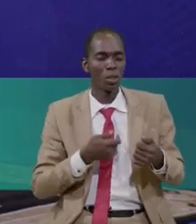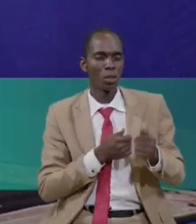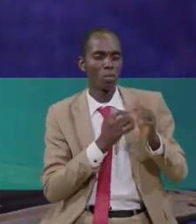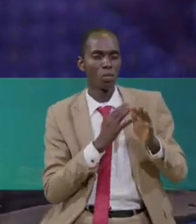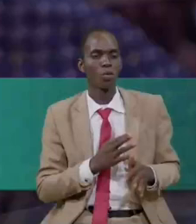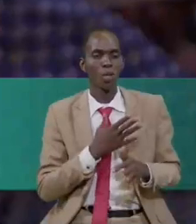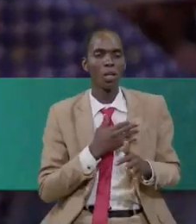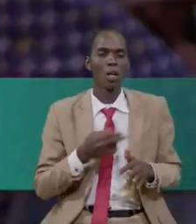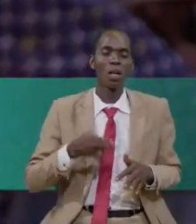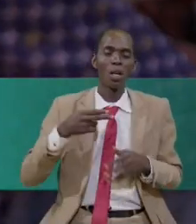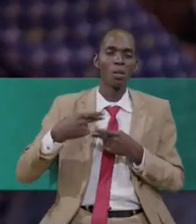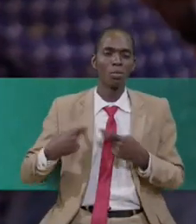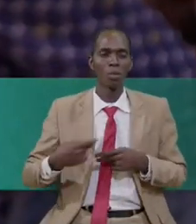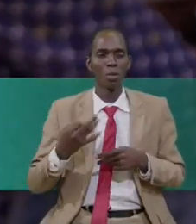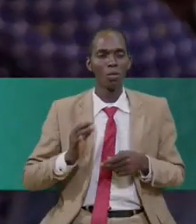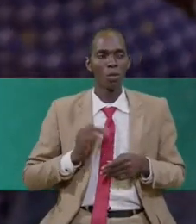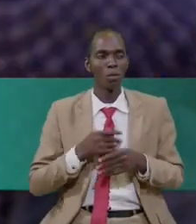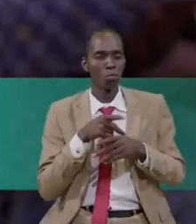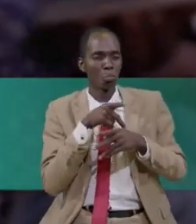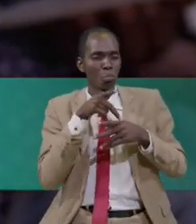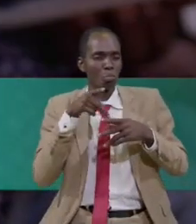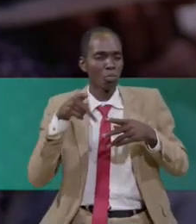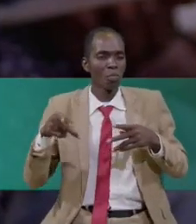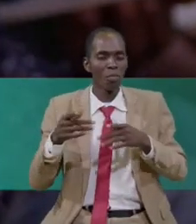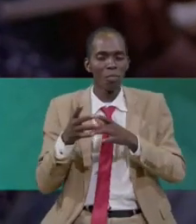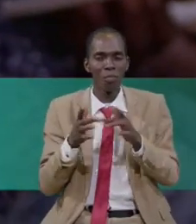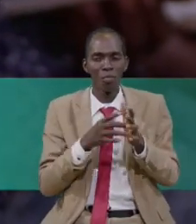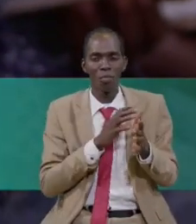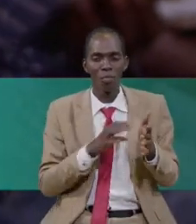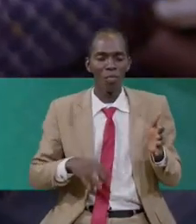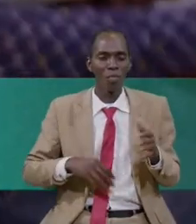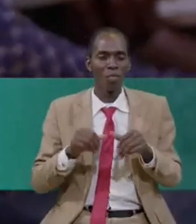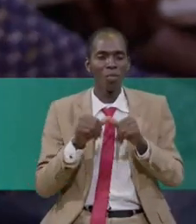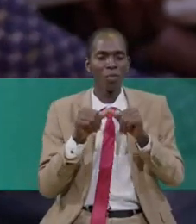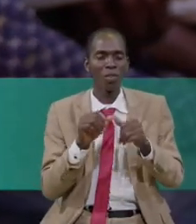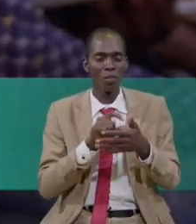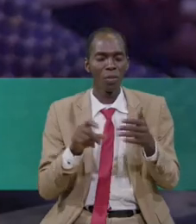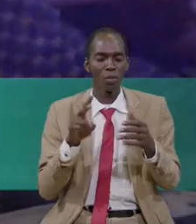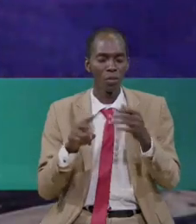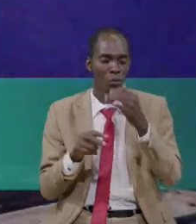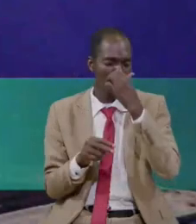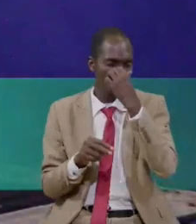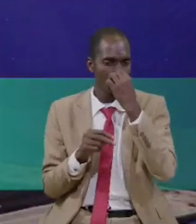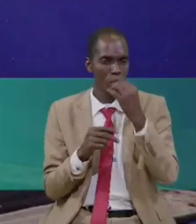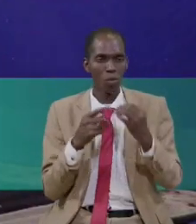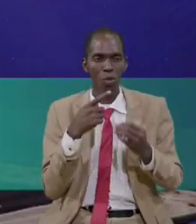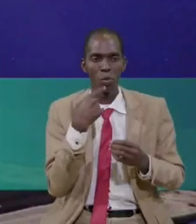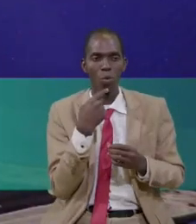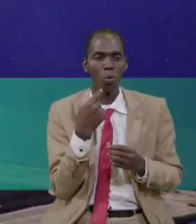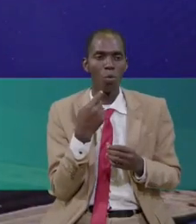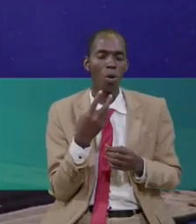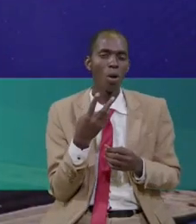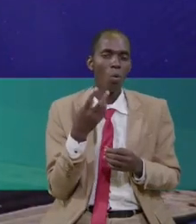nous professons. Jésus, qui a été, verset 2, Jésus qui a été fidèle à celui qui